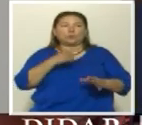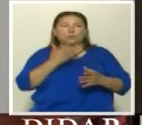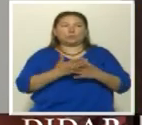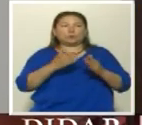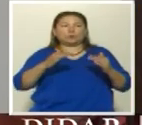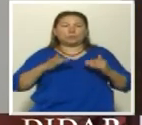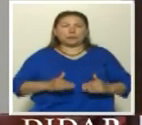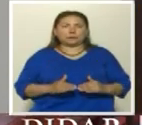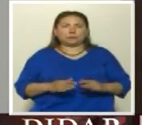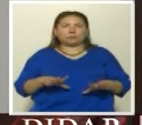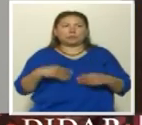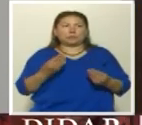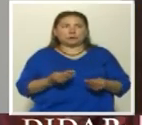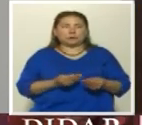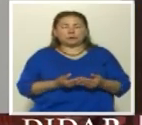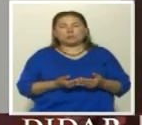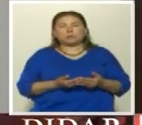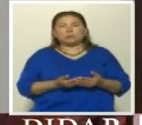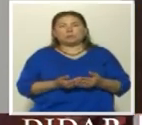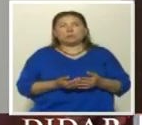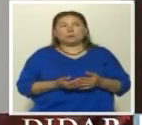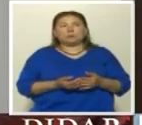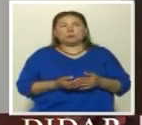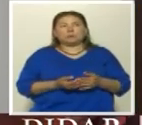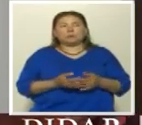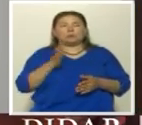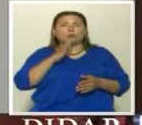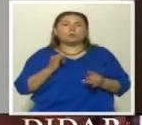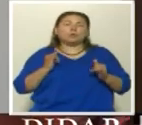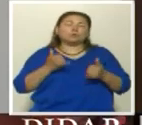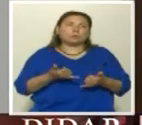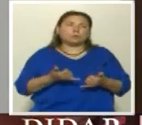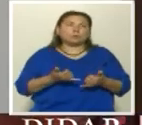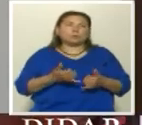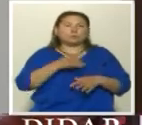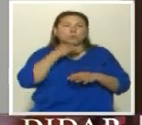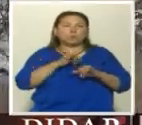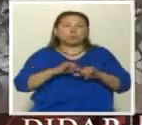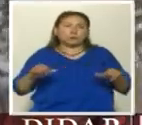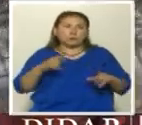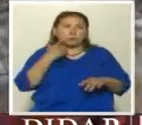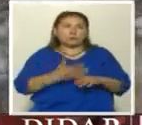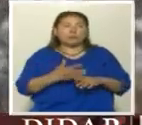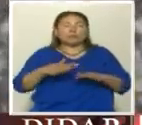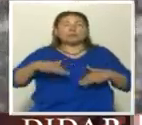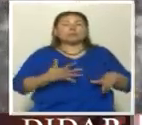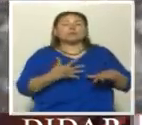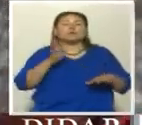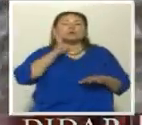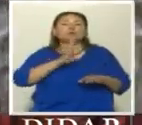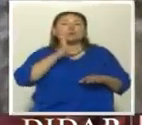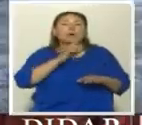төмендеу беретін сөзсіз. Себебі келіп құятын су көбейіп тұрған жоқ. Теңіз суының